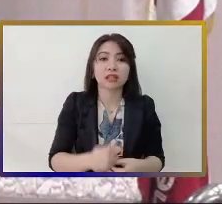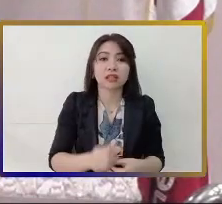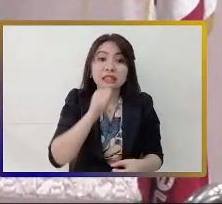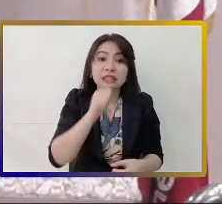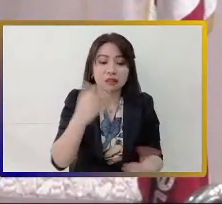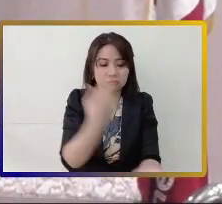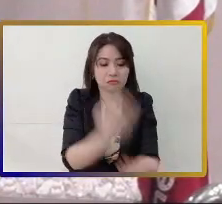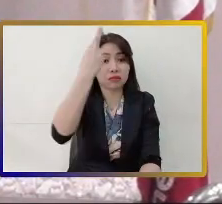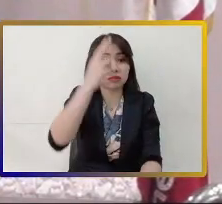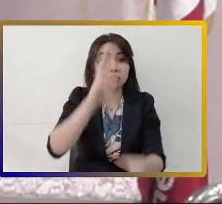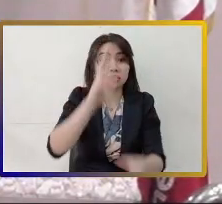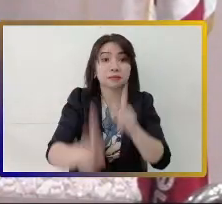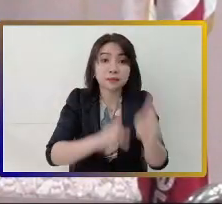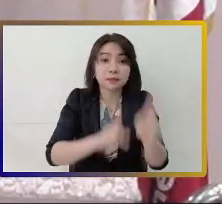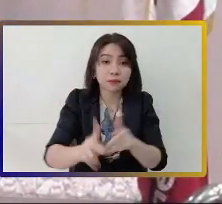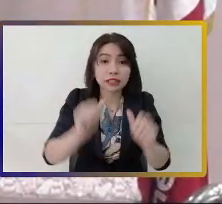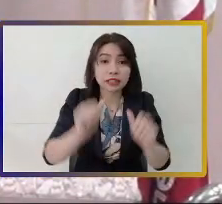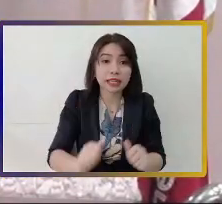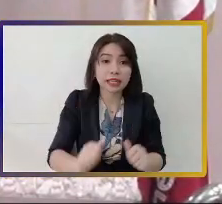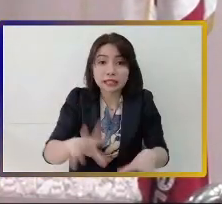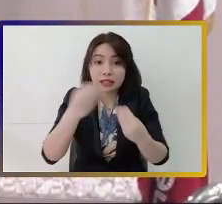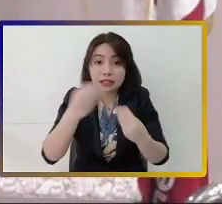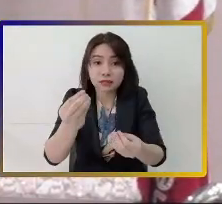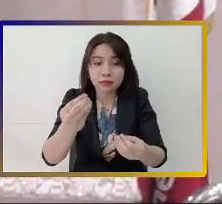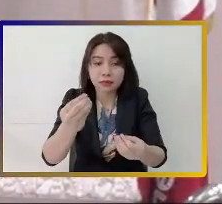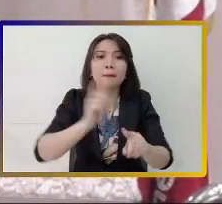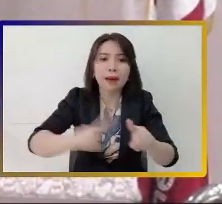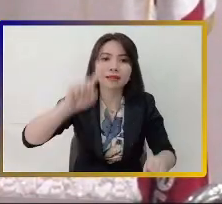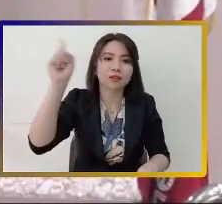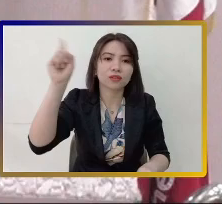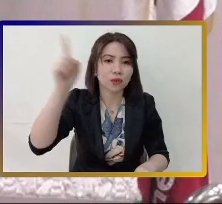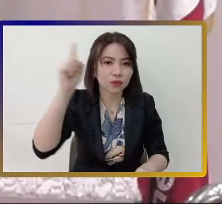but listen, only Jesus